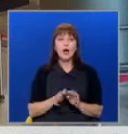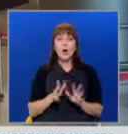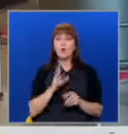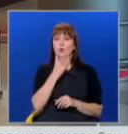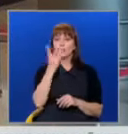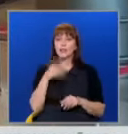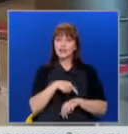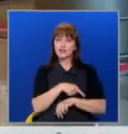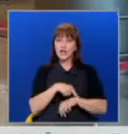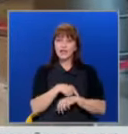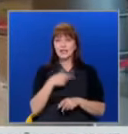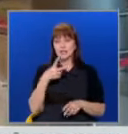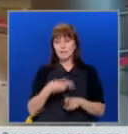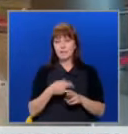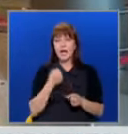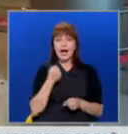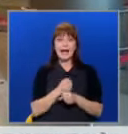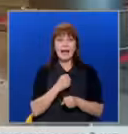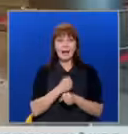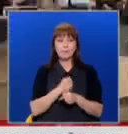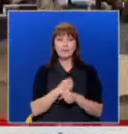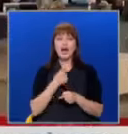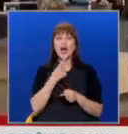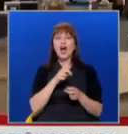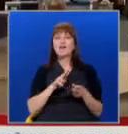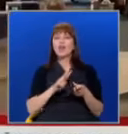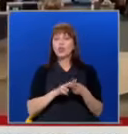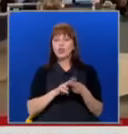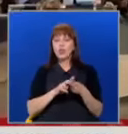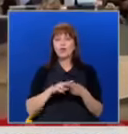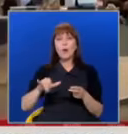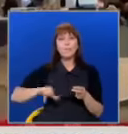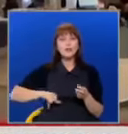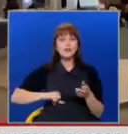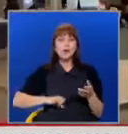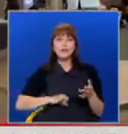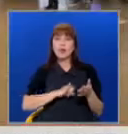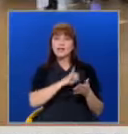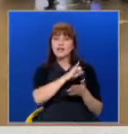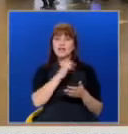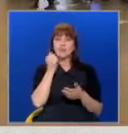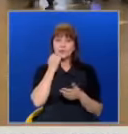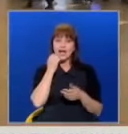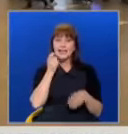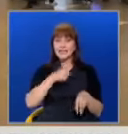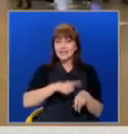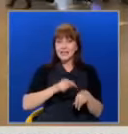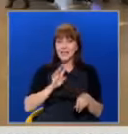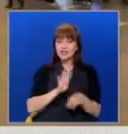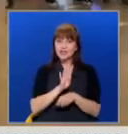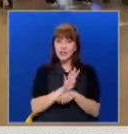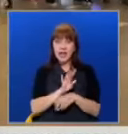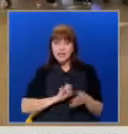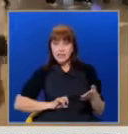3 часа. За толкова спря работа Внуково, едно от трите международни летища в Москва. По данни на руски медии, засегнати са били 14